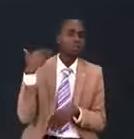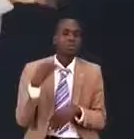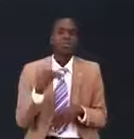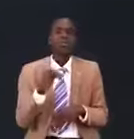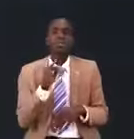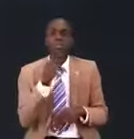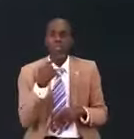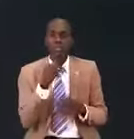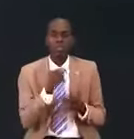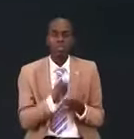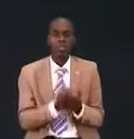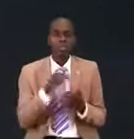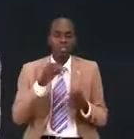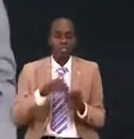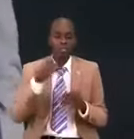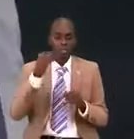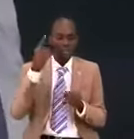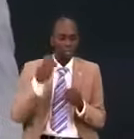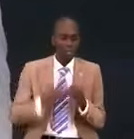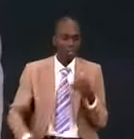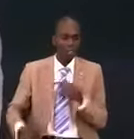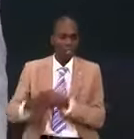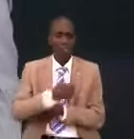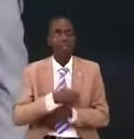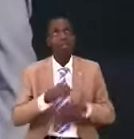esprit sur toute chair